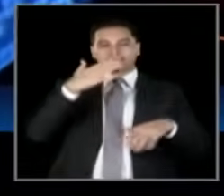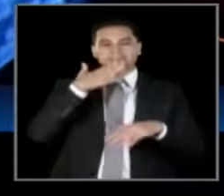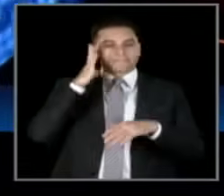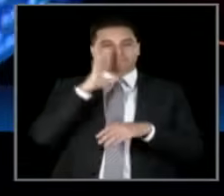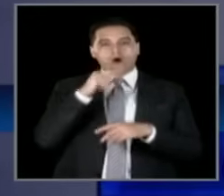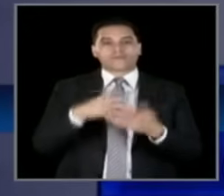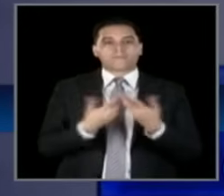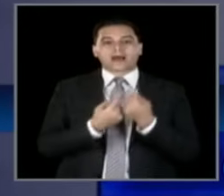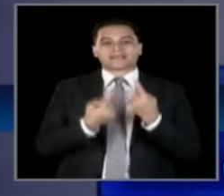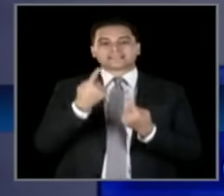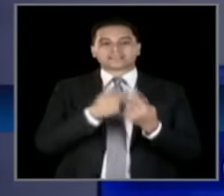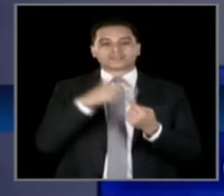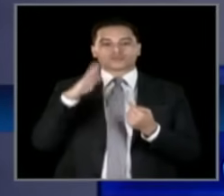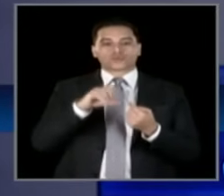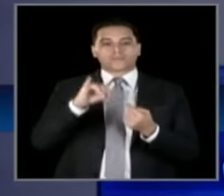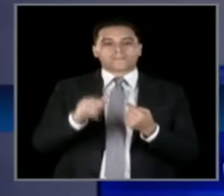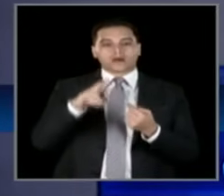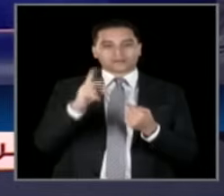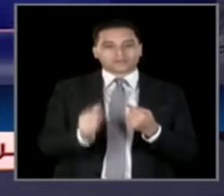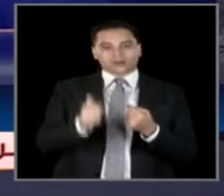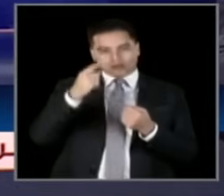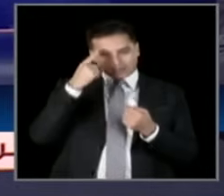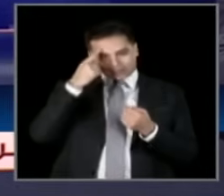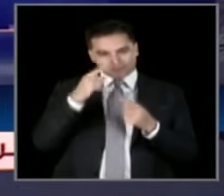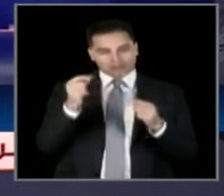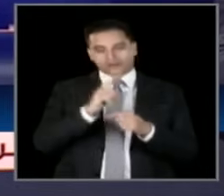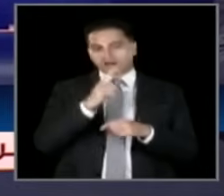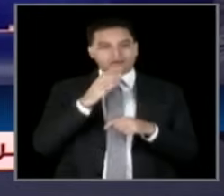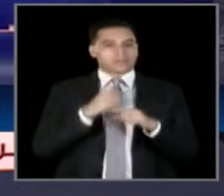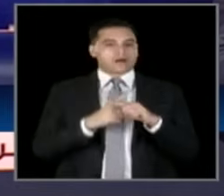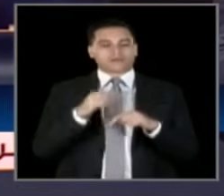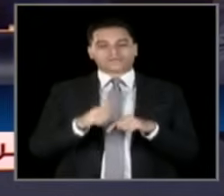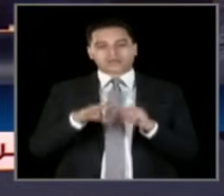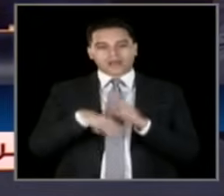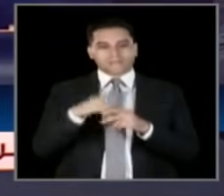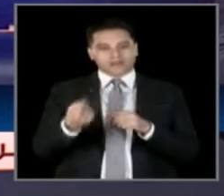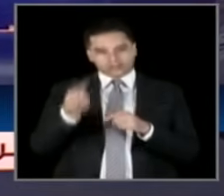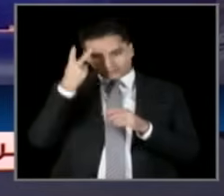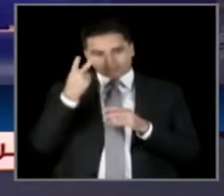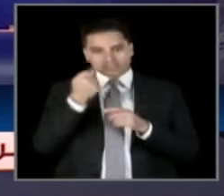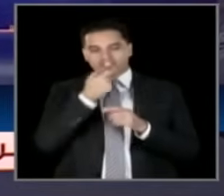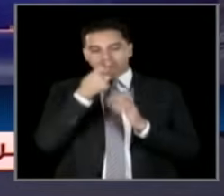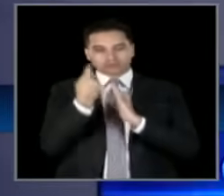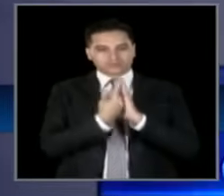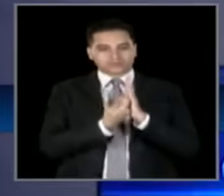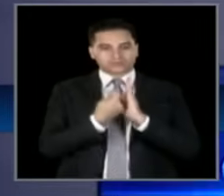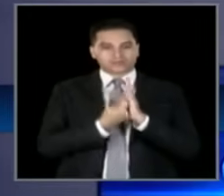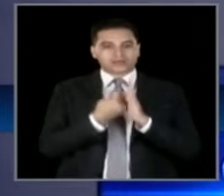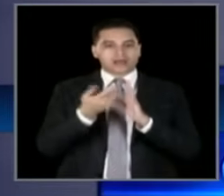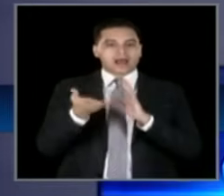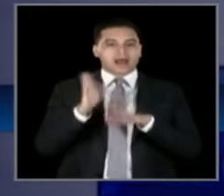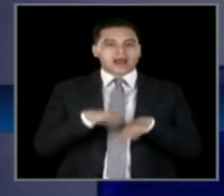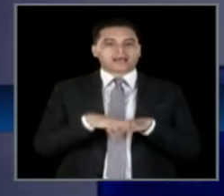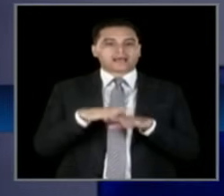تتبع جزيرة سومطرة؟ اليابان. غلط. أديب إنجليزي مؤلف كتاب الحنين إلى كاتالونيا، فمن